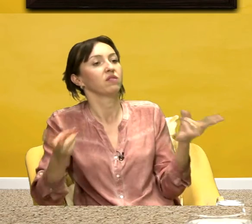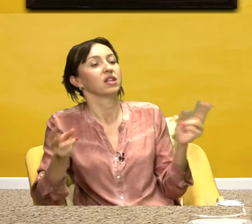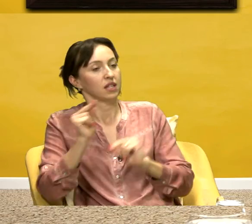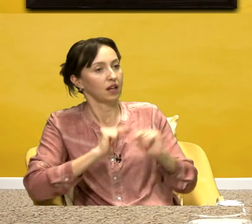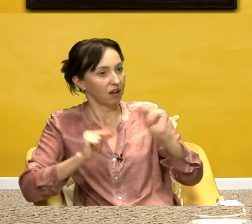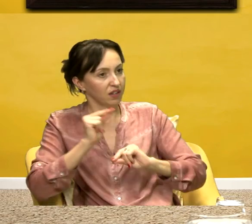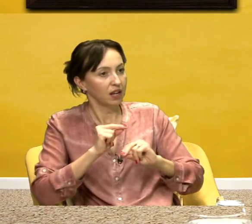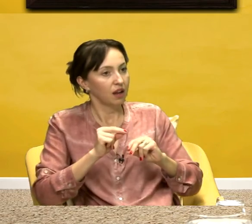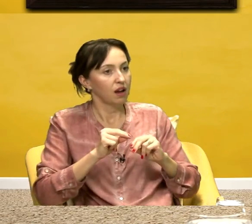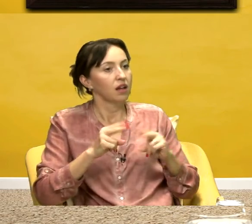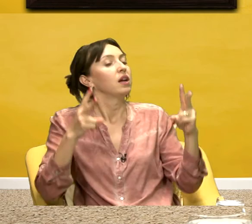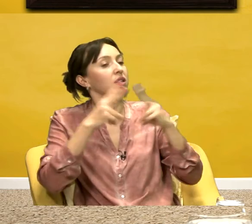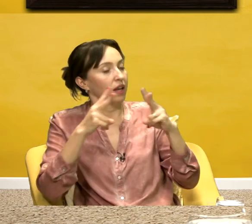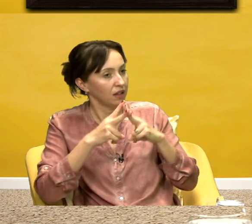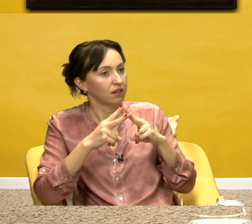învețe.